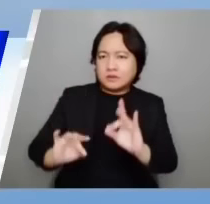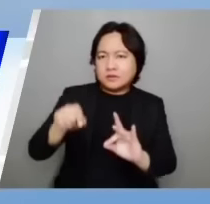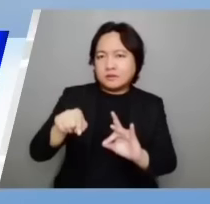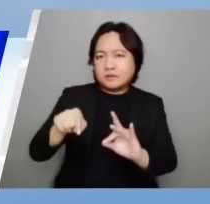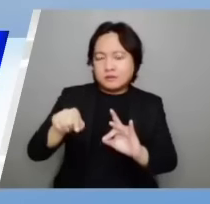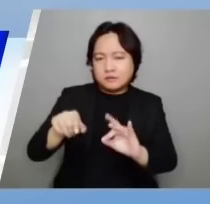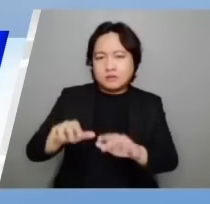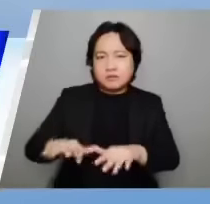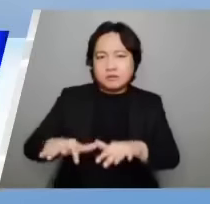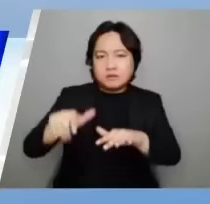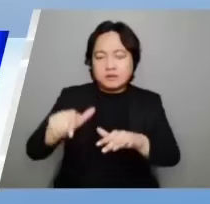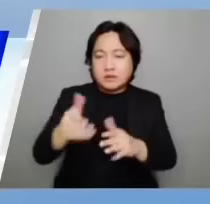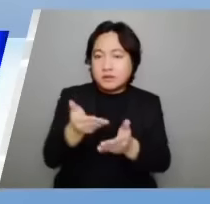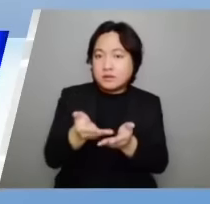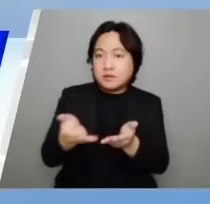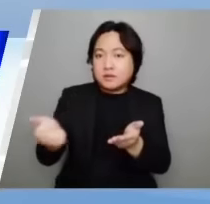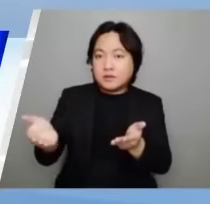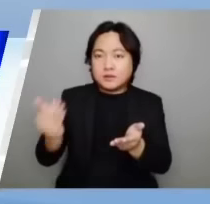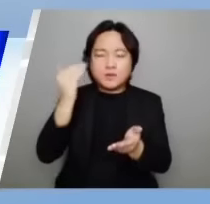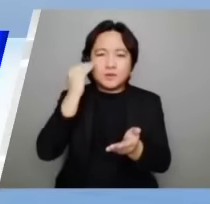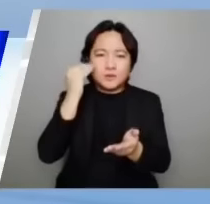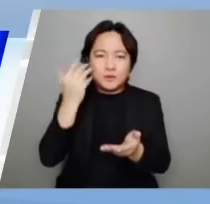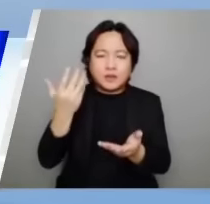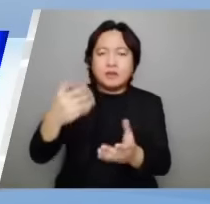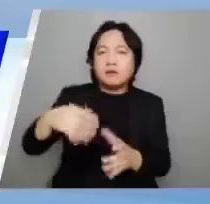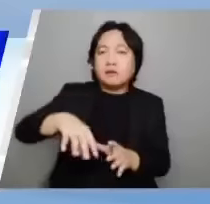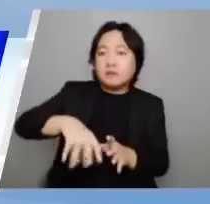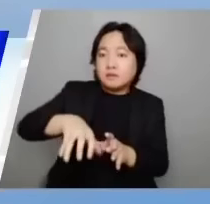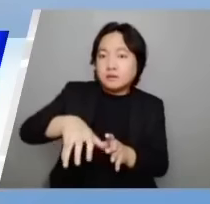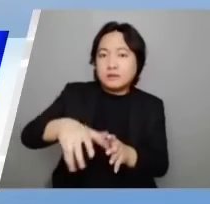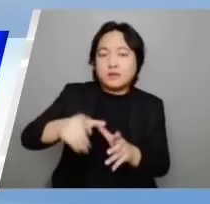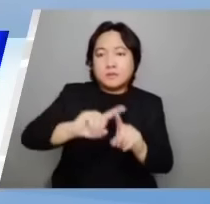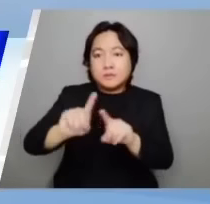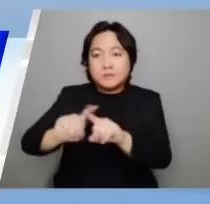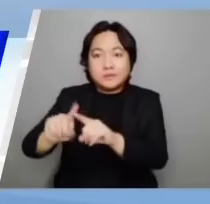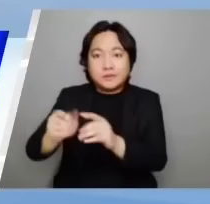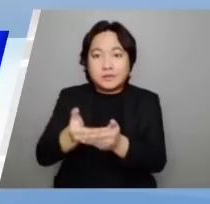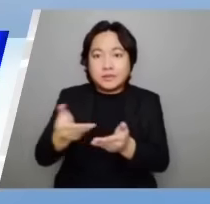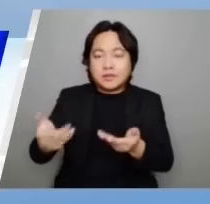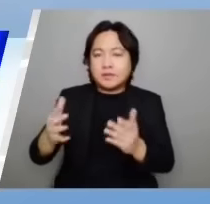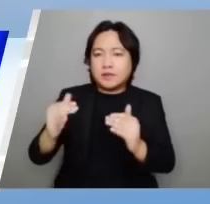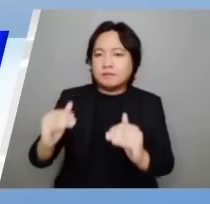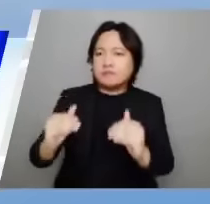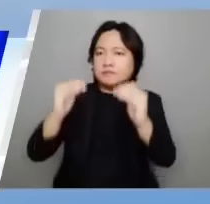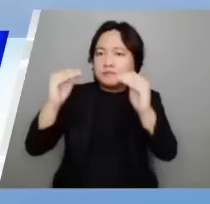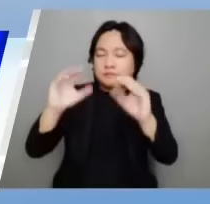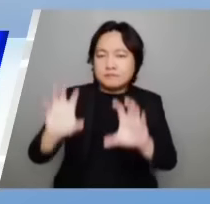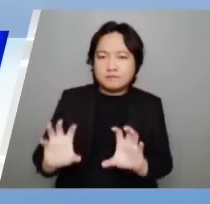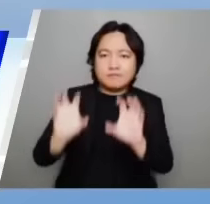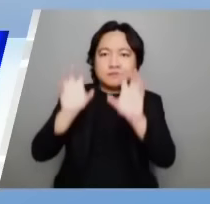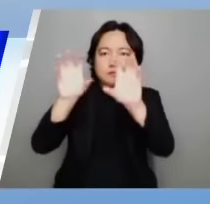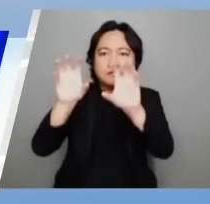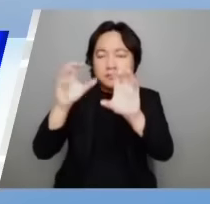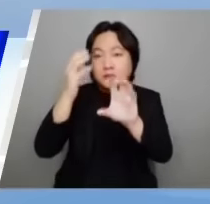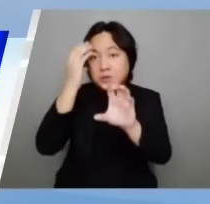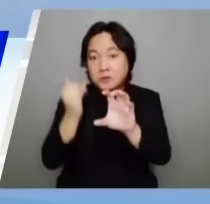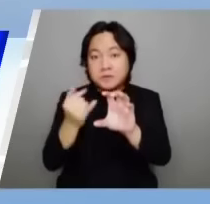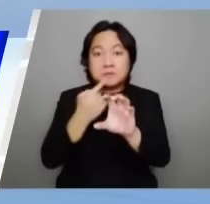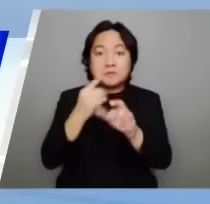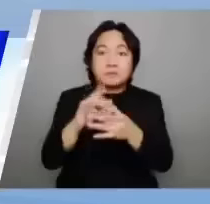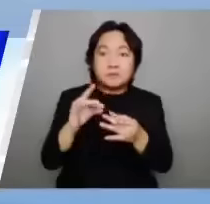kanilang mga gamit tulad ng tokador at washing machine, iniakit na sa mataas na papag na ipinagawa raw talaga nila para may mahigaan tuwing